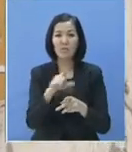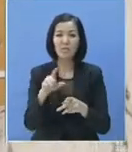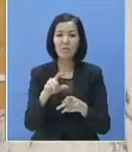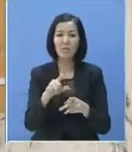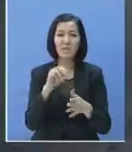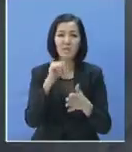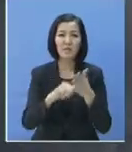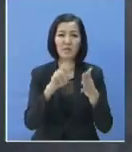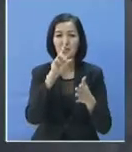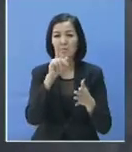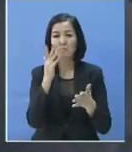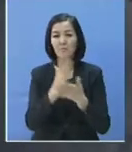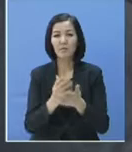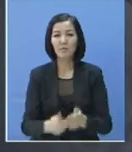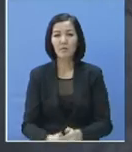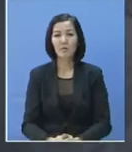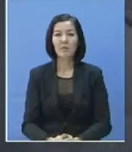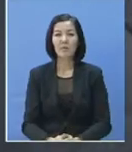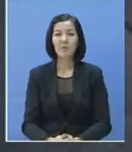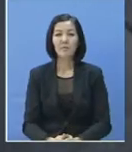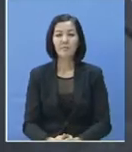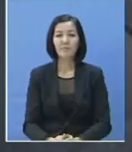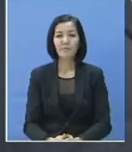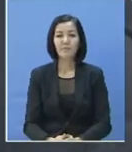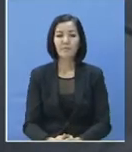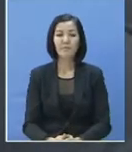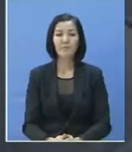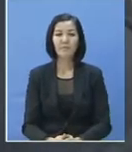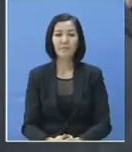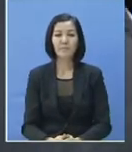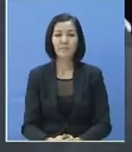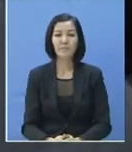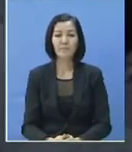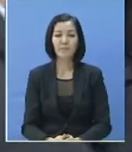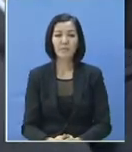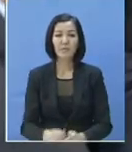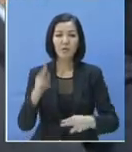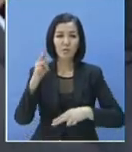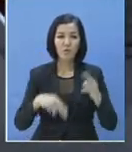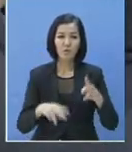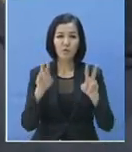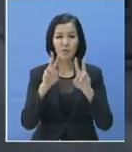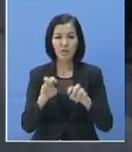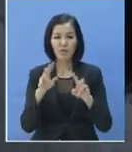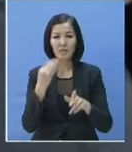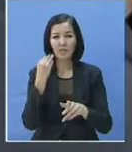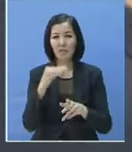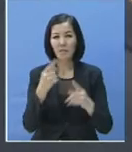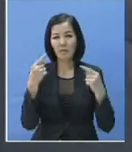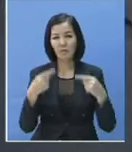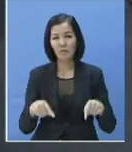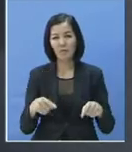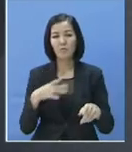ескерту айтты. Это же везде выпускают, железобетон. Металл в любом случае он подъедет